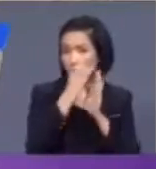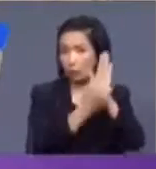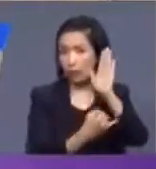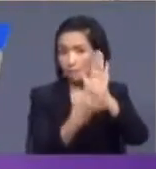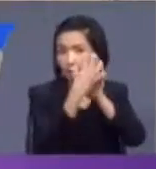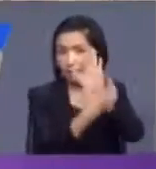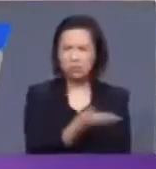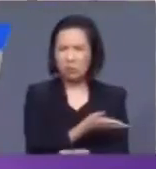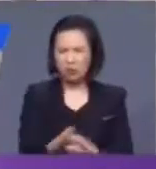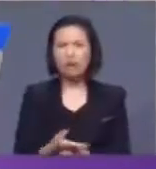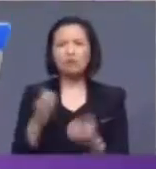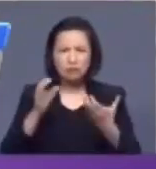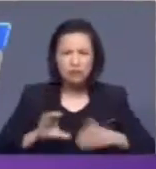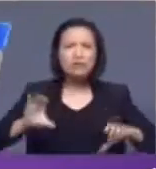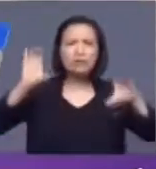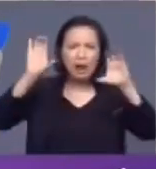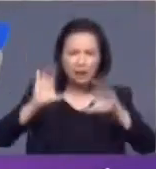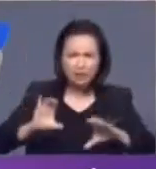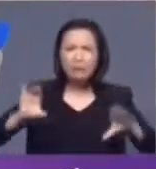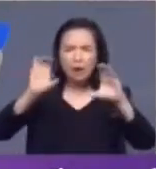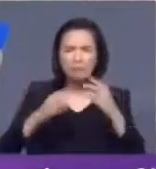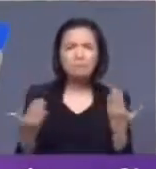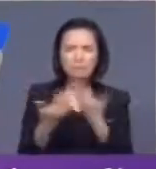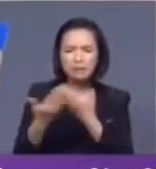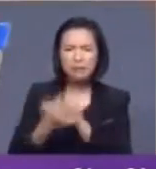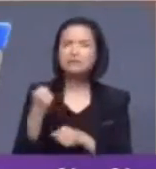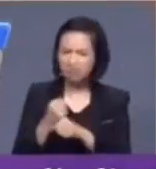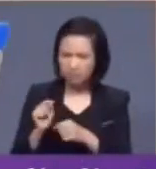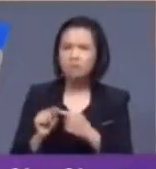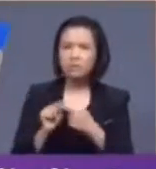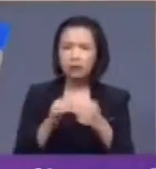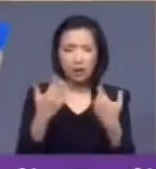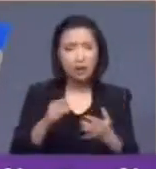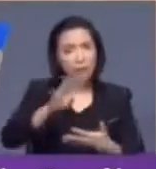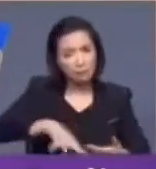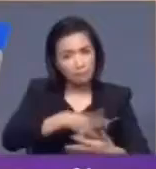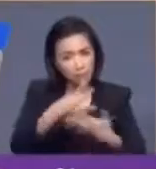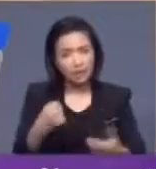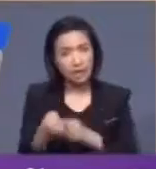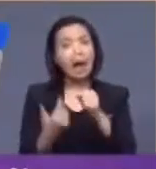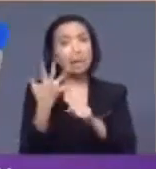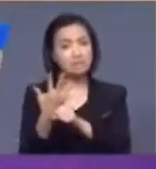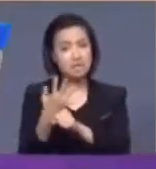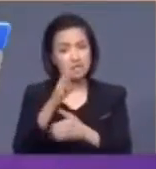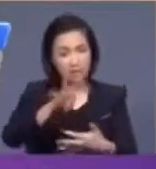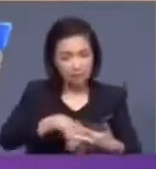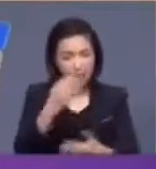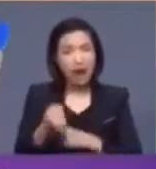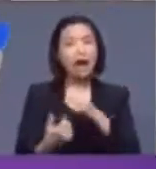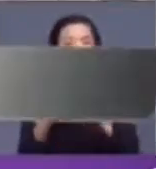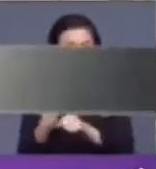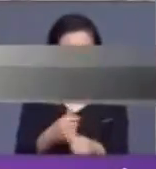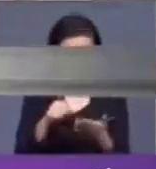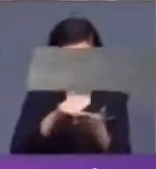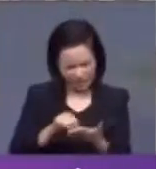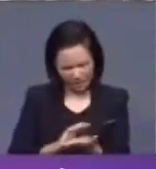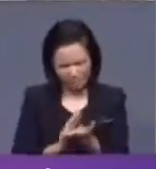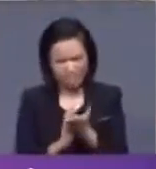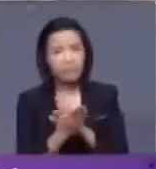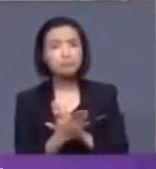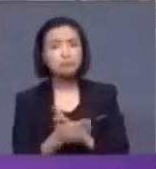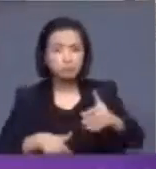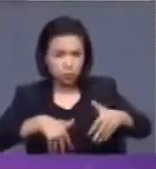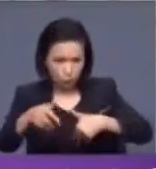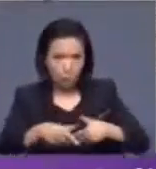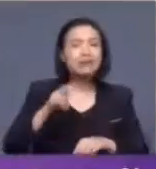ี่พลเอกประยุทธ์จันทร์โอชานายกรัฐมนตรีและหัวหน้าคณะรักษาความสงบแห่งชาติหรือว่าคสช.ท่านกล่าวในรายการศาสตร์พระราชาสู่การพัฒนาอย่างยั่งยืนทาง